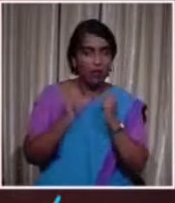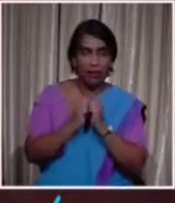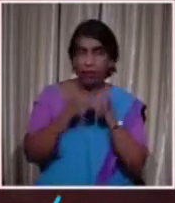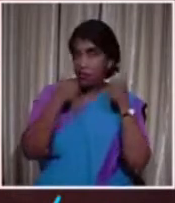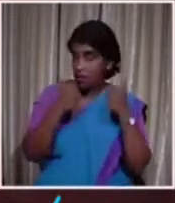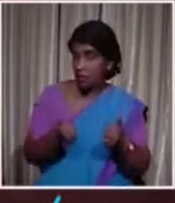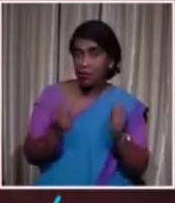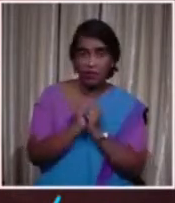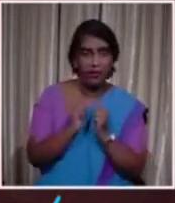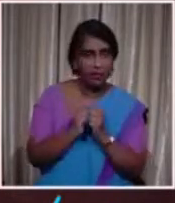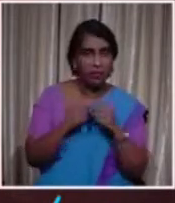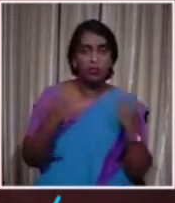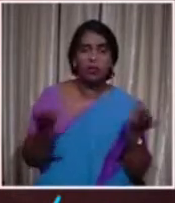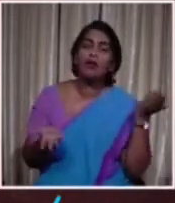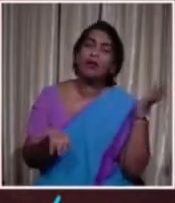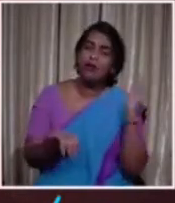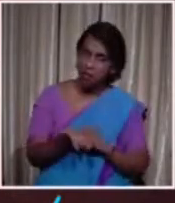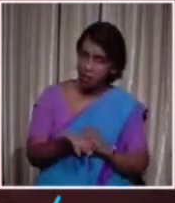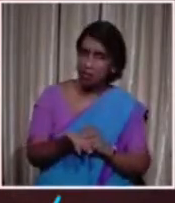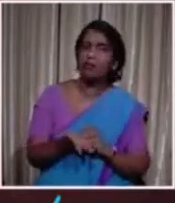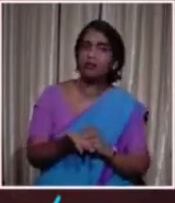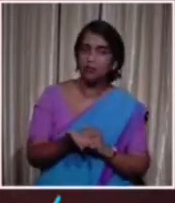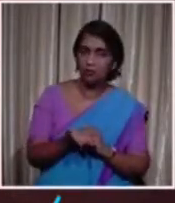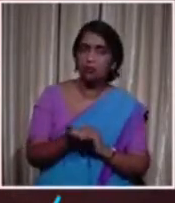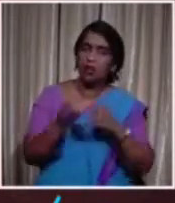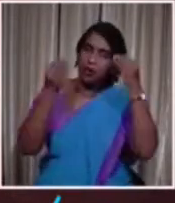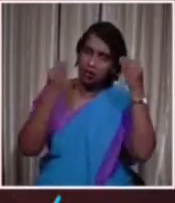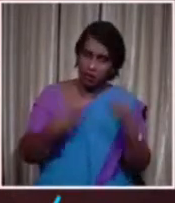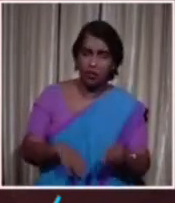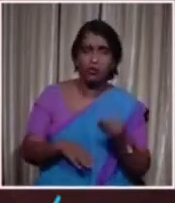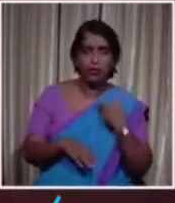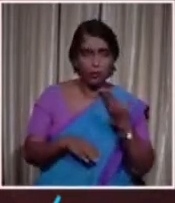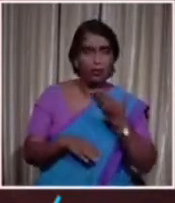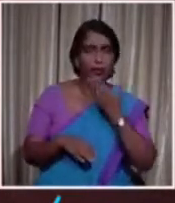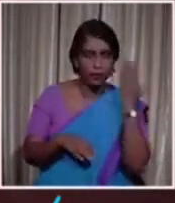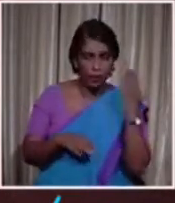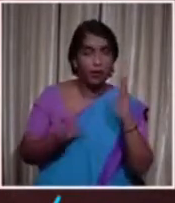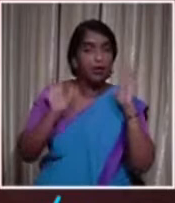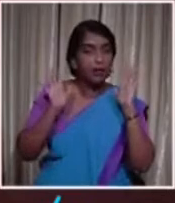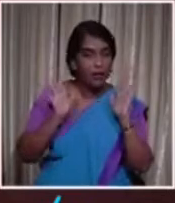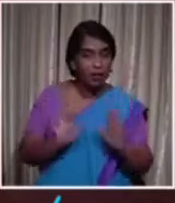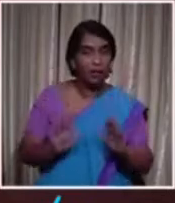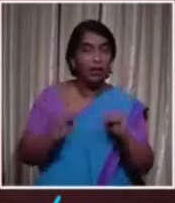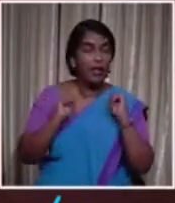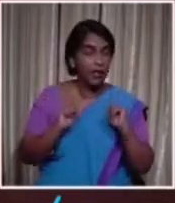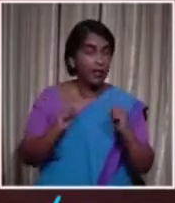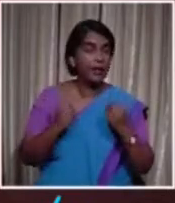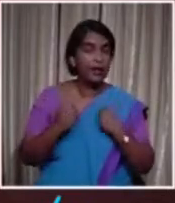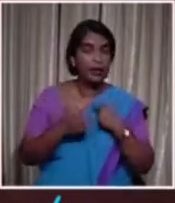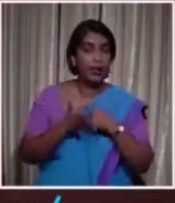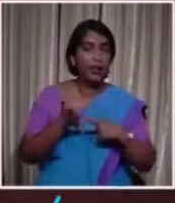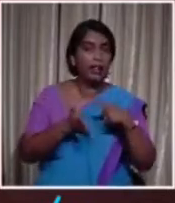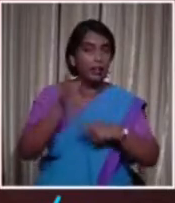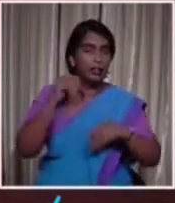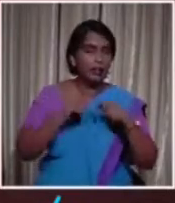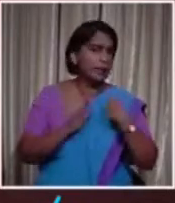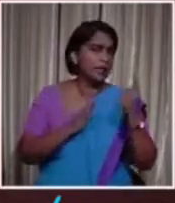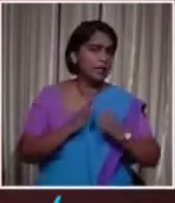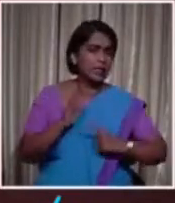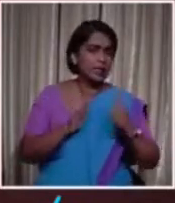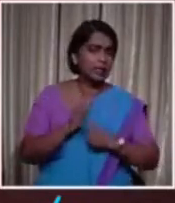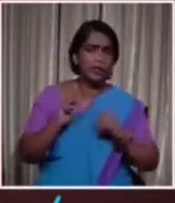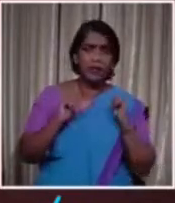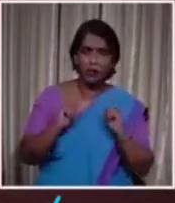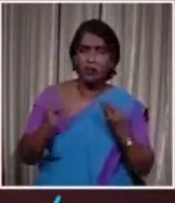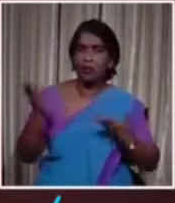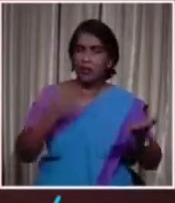කරේ නැත්තම් නැවතෝතාවක් ඒ කඩාවැටෙන ඉඩ තියෙනවා. නමුත් ඇයි අපි දේශපාලන වශයෙන් කුවක වෙන්නේ?